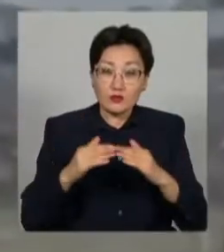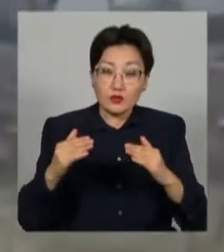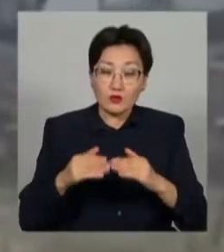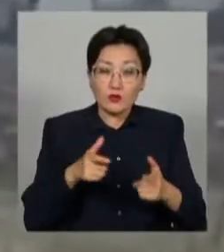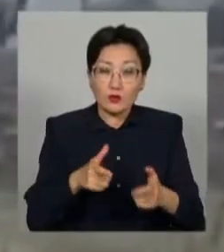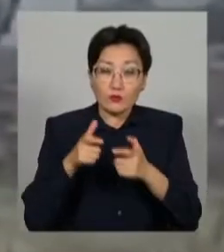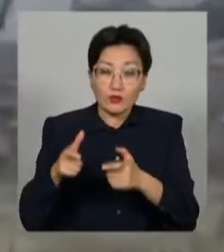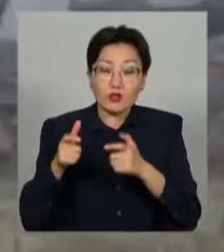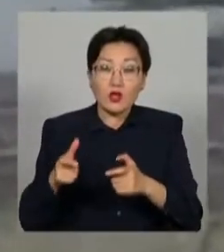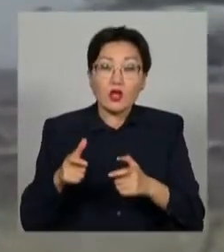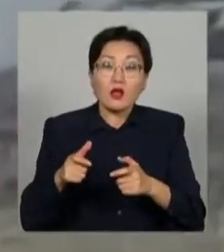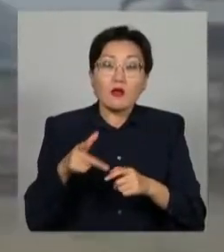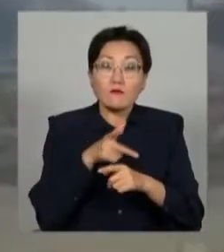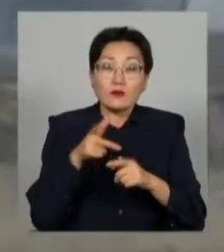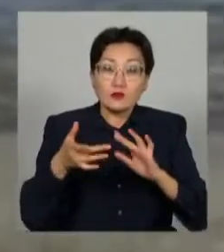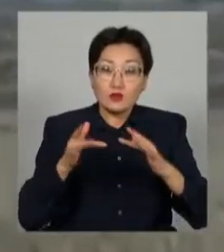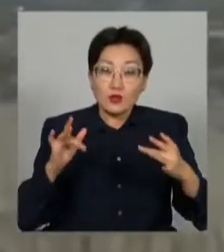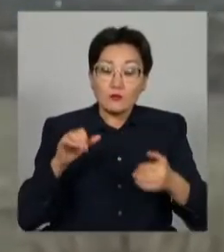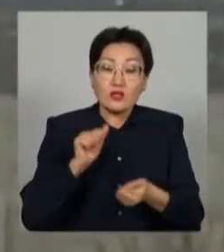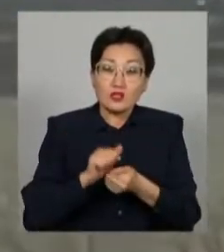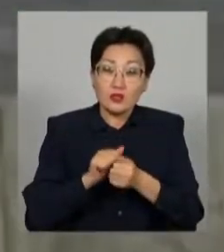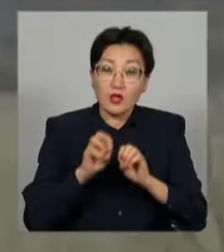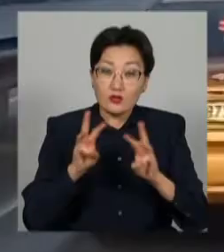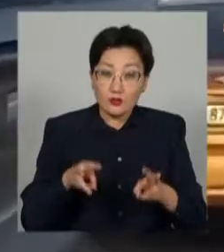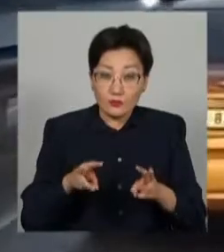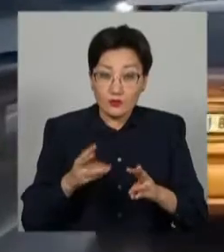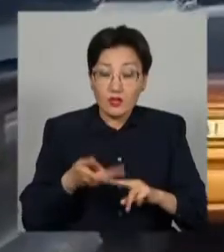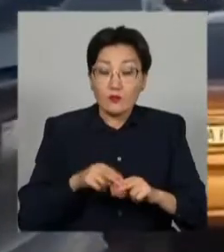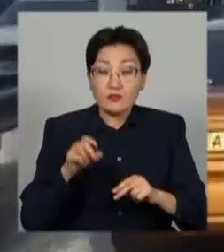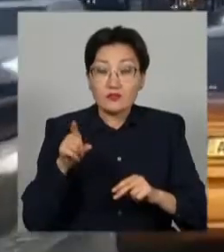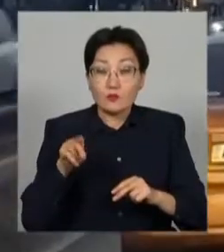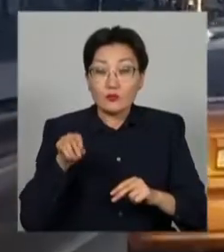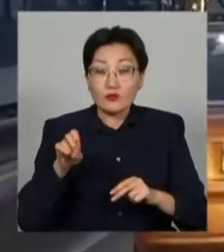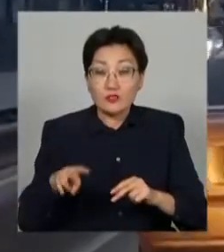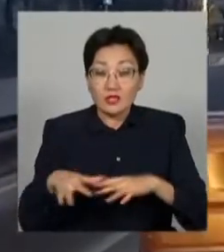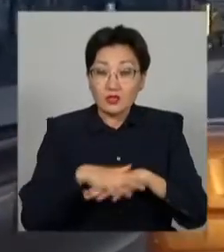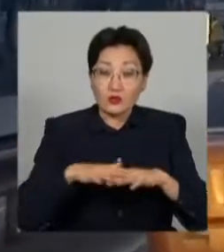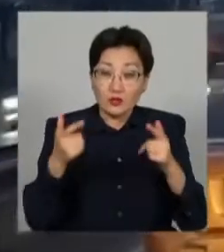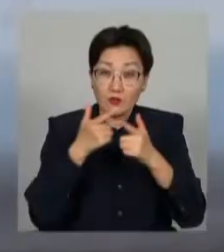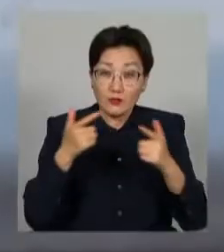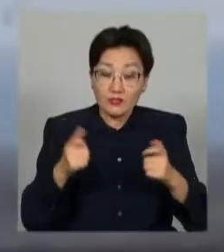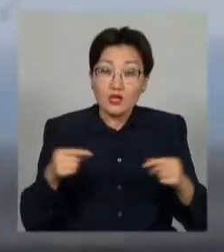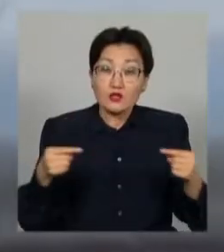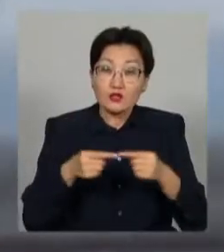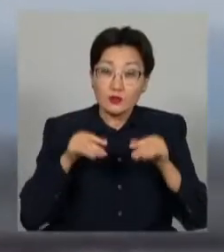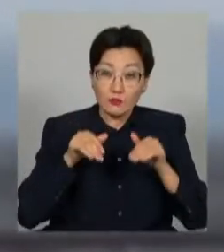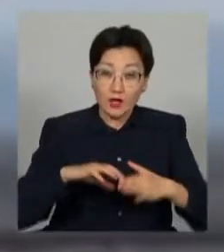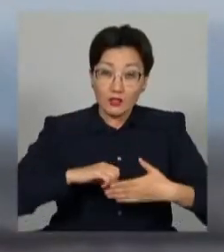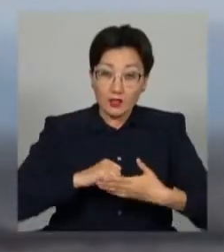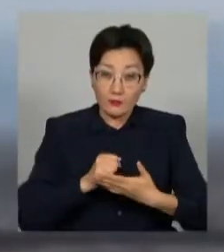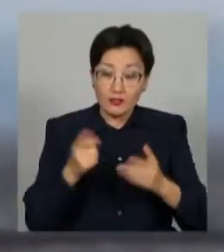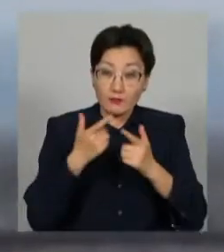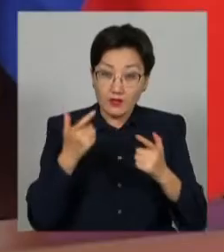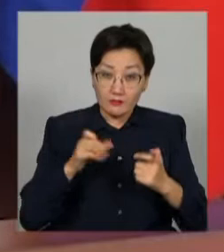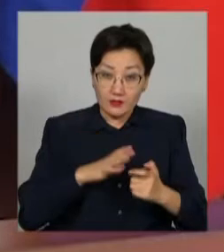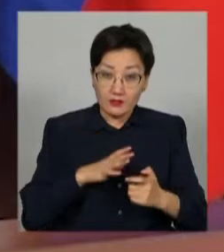оқ снарядтары ұшқан видеоларды әлеуметтік желіде таратуда. Бұған дейін Владимир Путин халыққа жасаған үндеуінде нақты шешім қабылдағанын